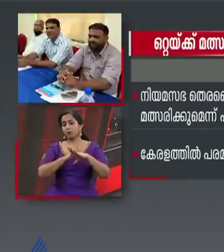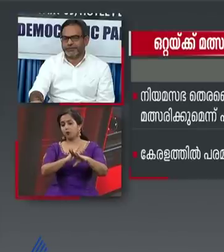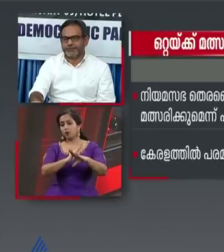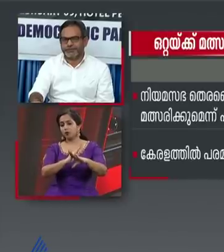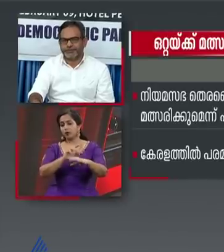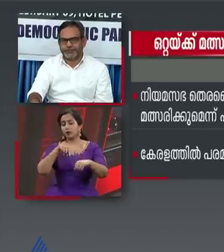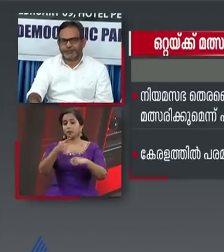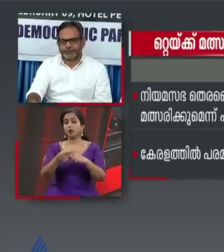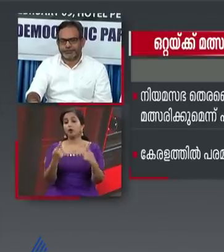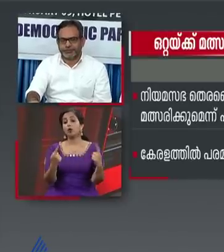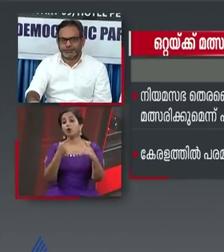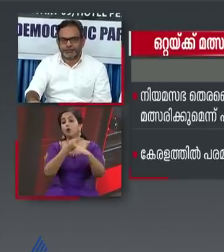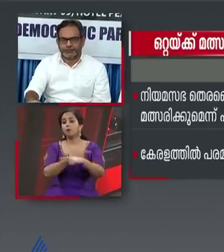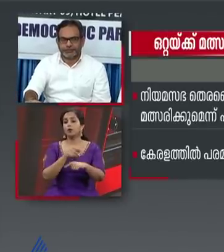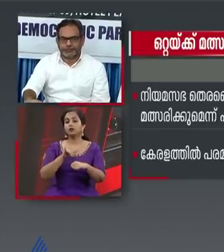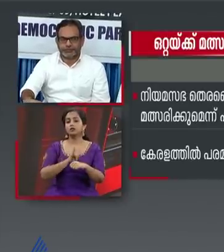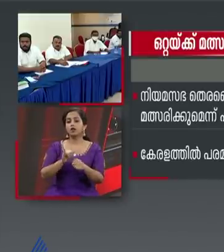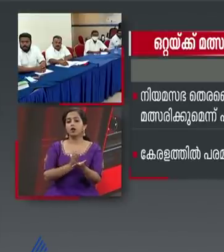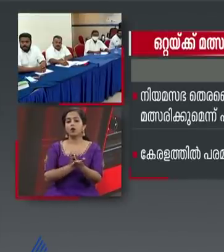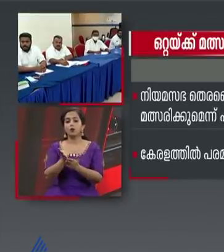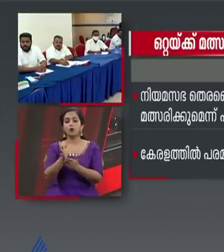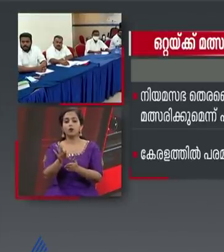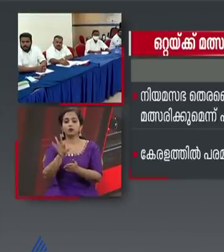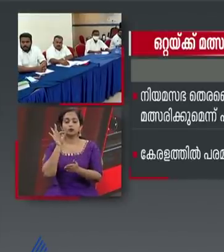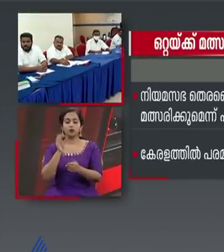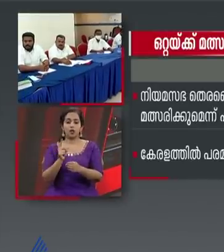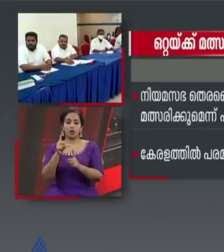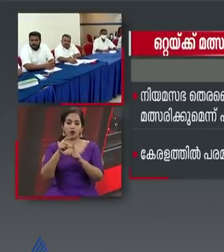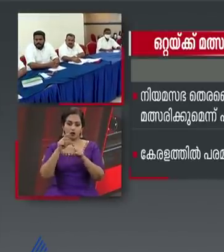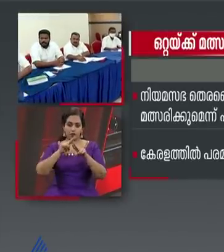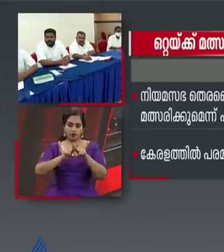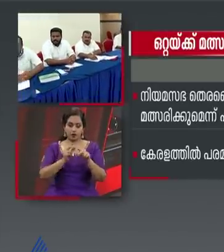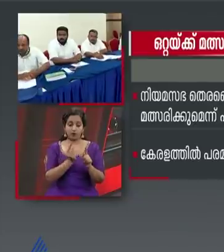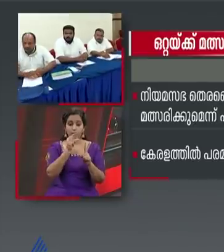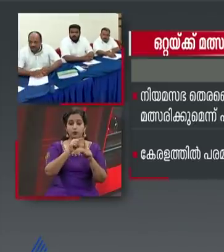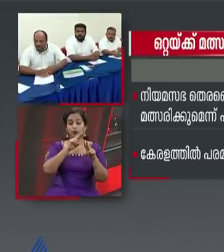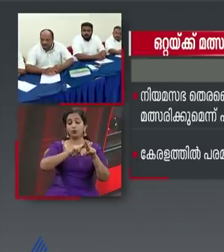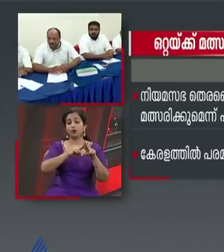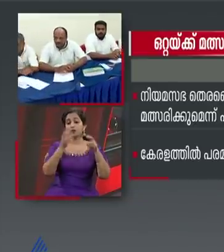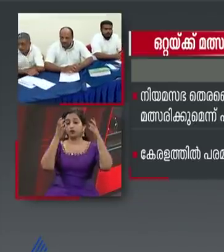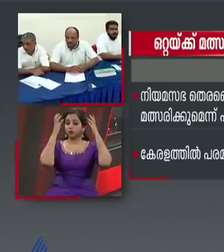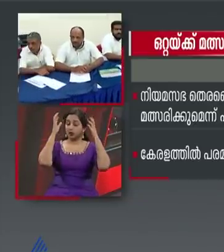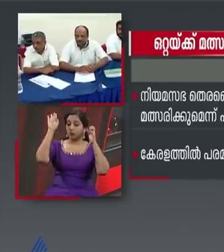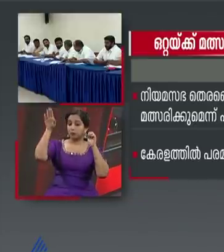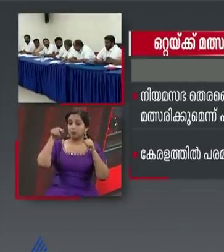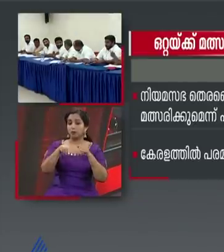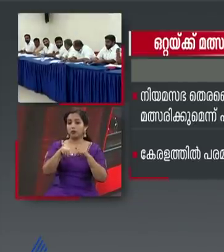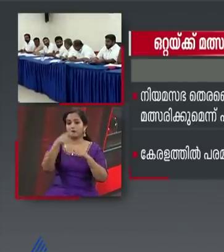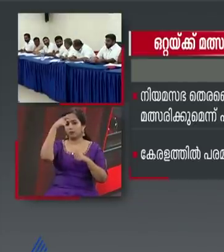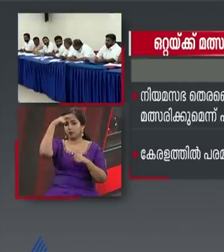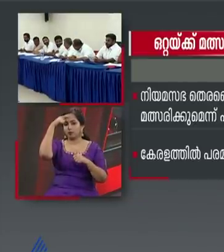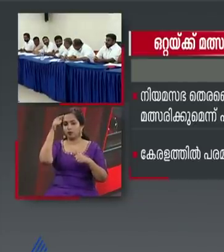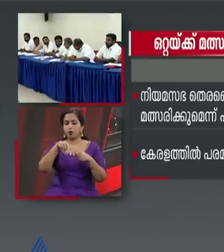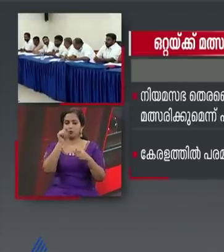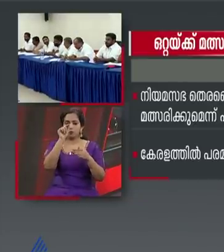വർഗീയ ധ്രുവീകരണത്തിന് ഉപയോഗിക്കുകയാണ് LDF. UDF ആകട്ടെ ശബരിമല പ്രചാരണത്തിന് ഉപയോഗിക്കുന്നു. ധ്രുവീകരണ